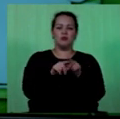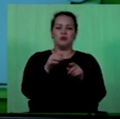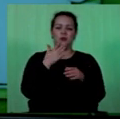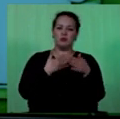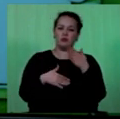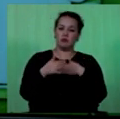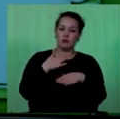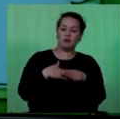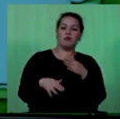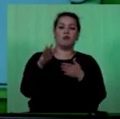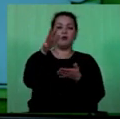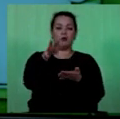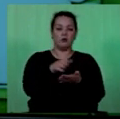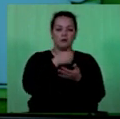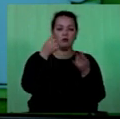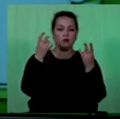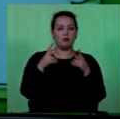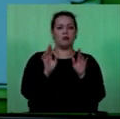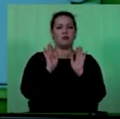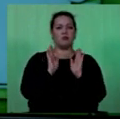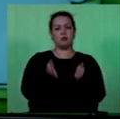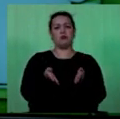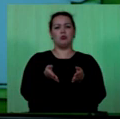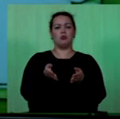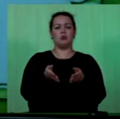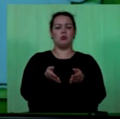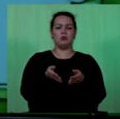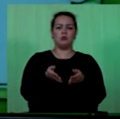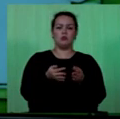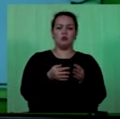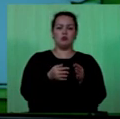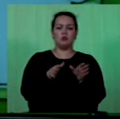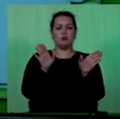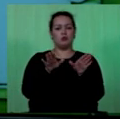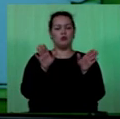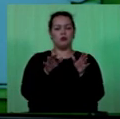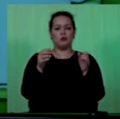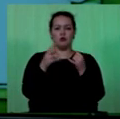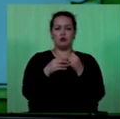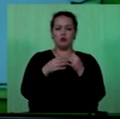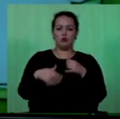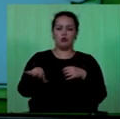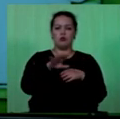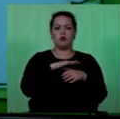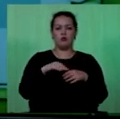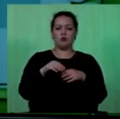их ловить не надо, пусть себе летают, землю украшают.